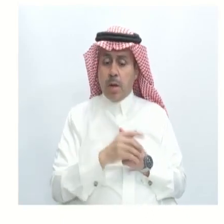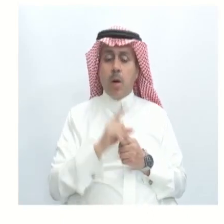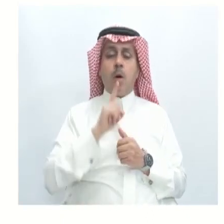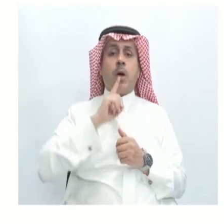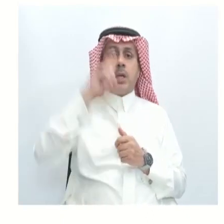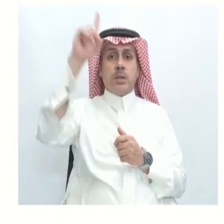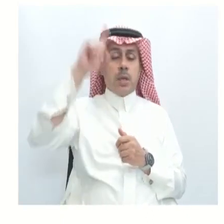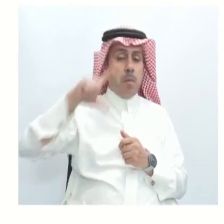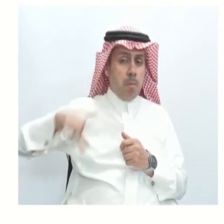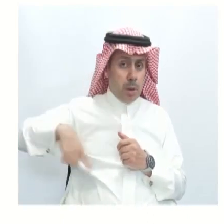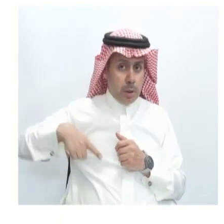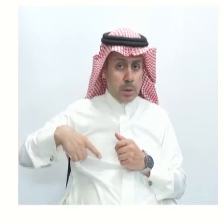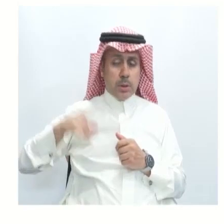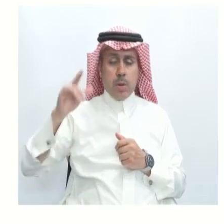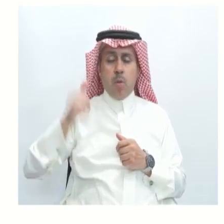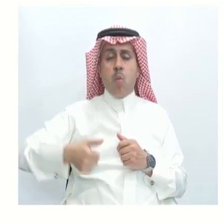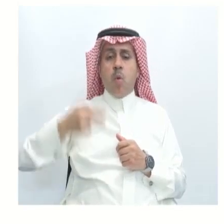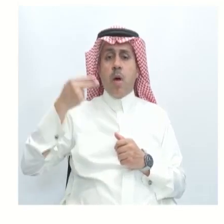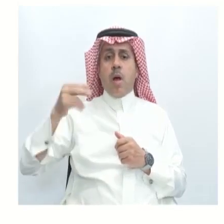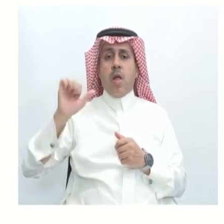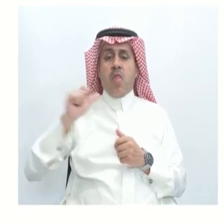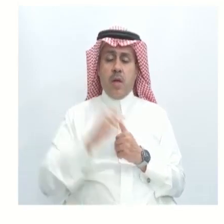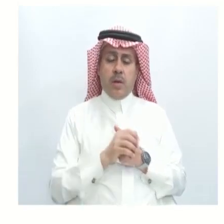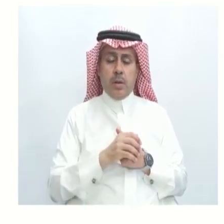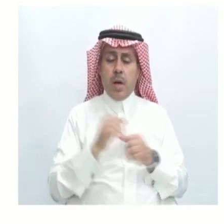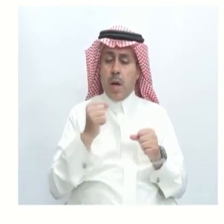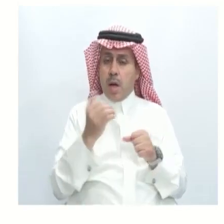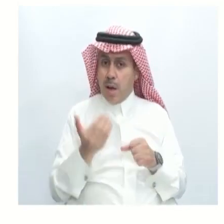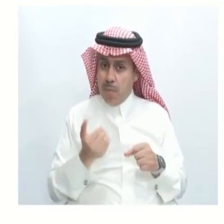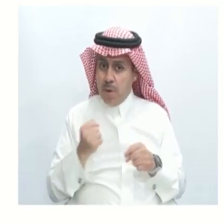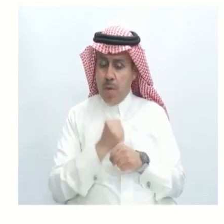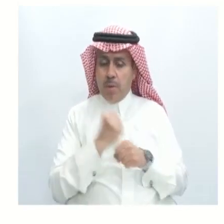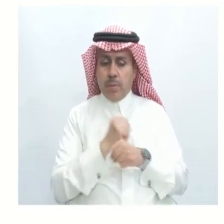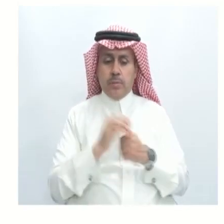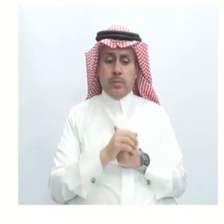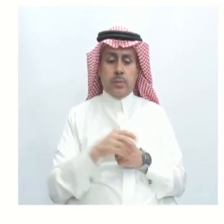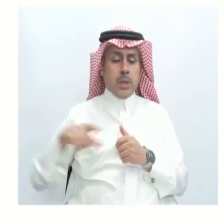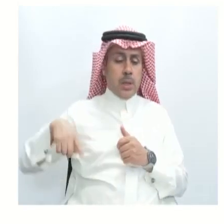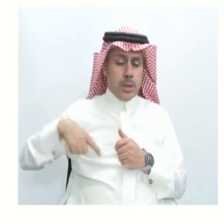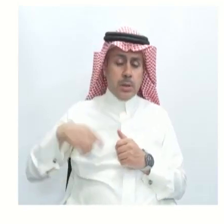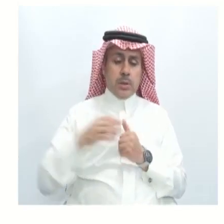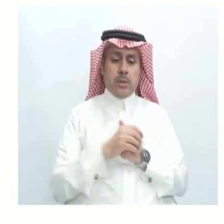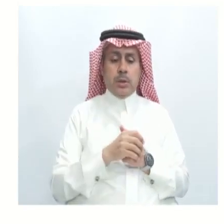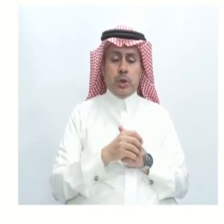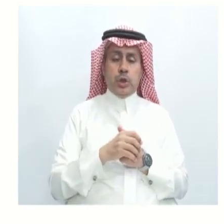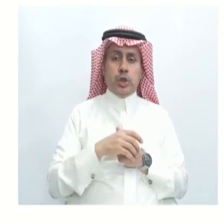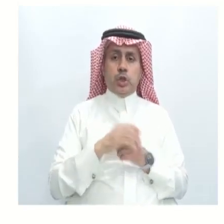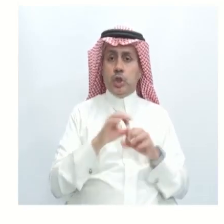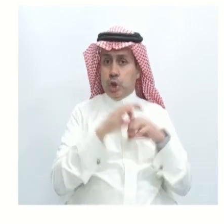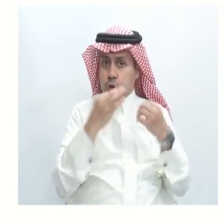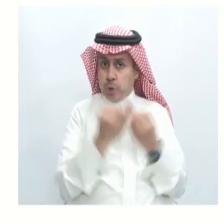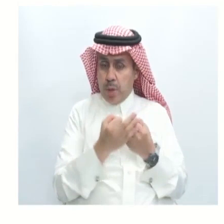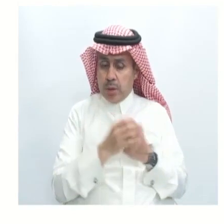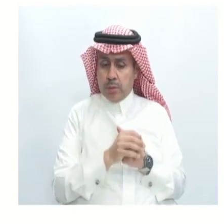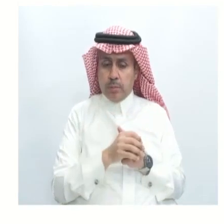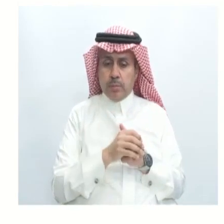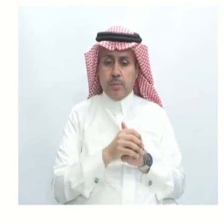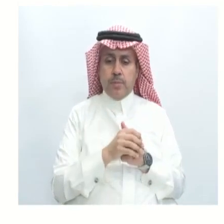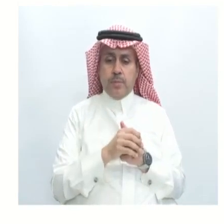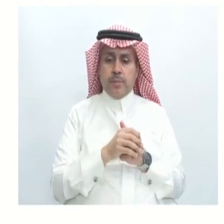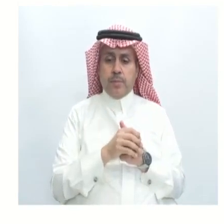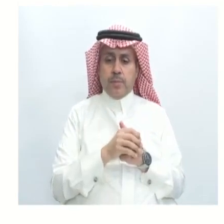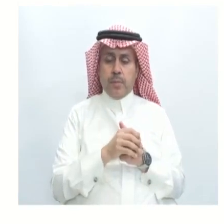واعضاء الهيئه قبل يباشروا اعمالهم رئاسه اداره الاجتماعيات او مناقشاتها والتصويت على قراراتها